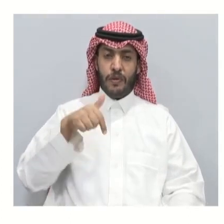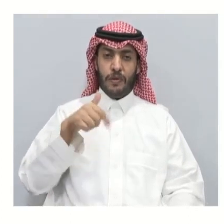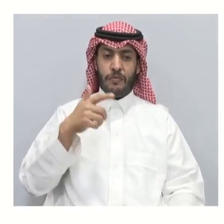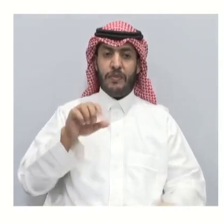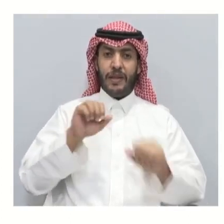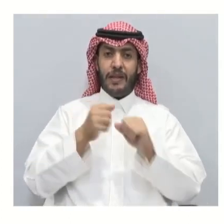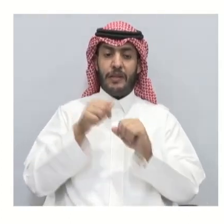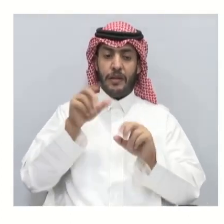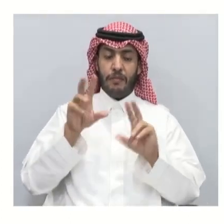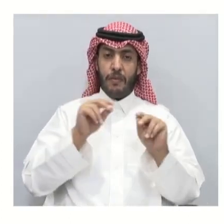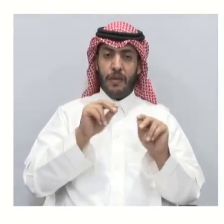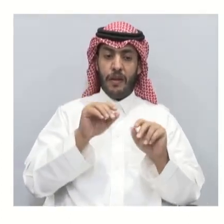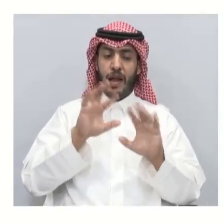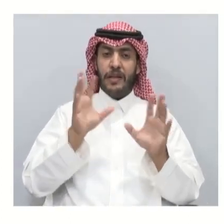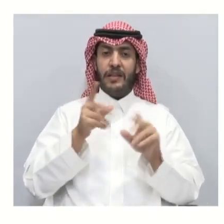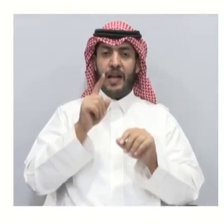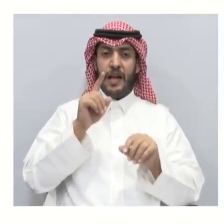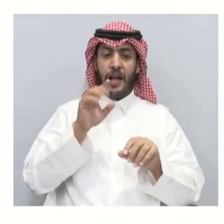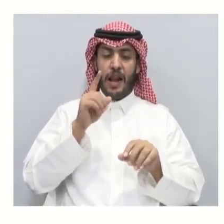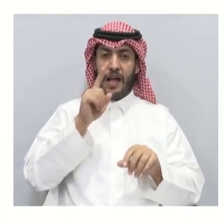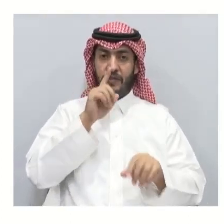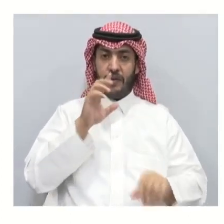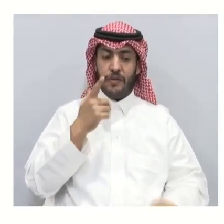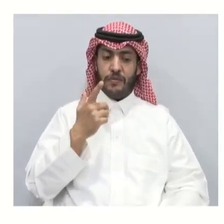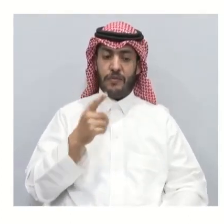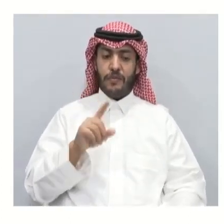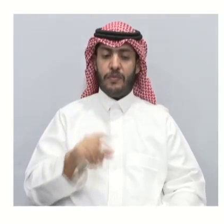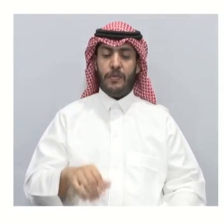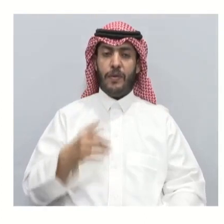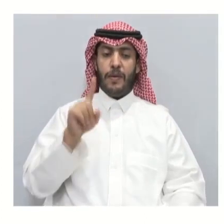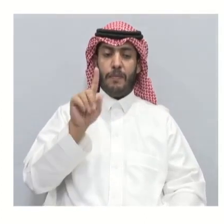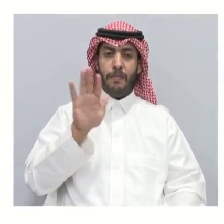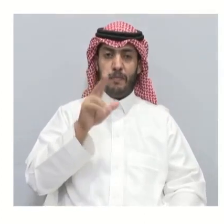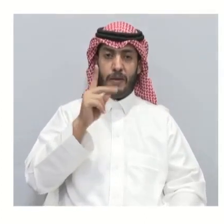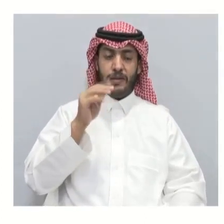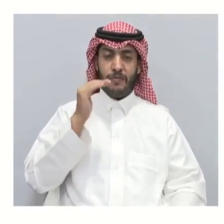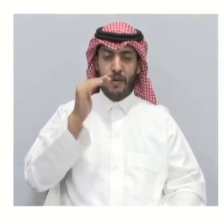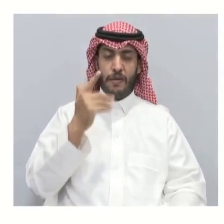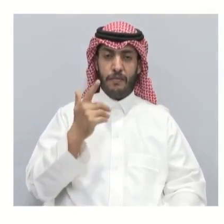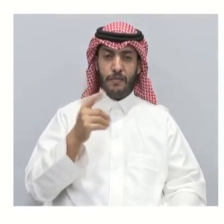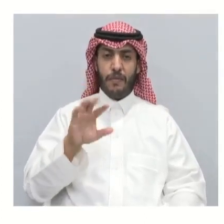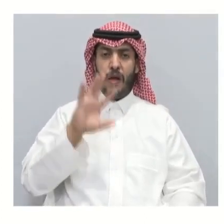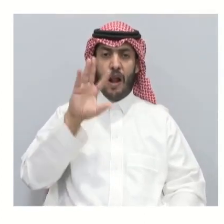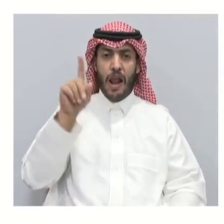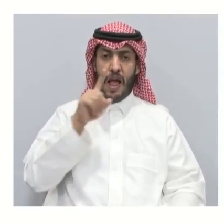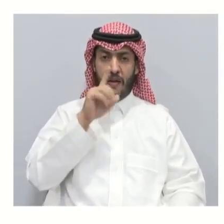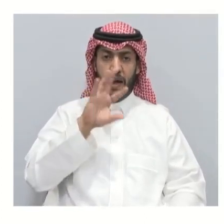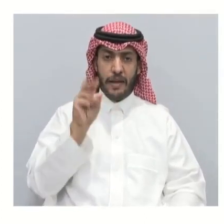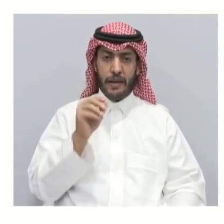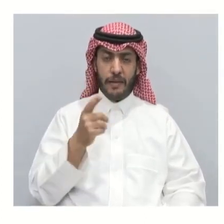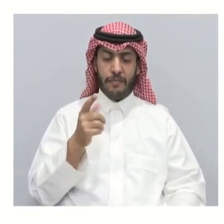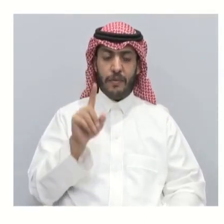الكسر الذي يمثل عدد الاشياء الصفراء هو البسط ماذا اكتب فيه عدد الاشياء الصفراء كم